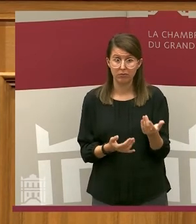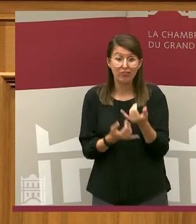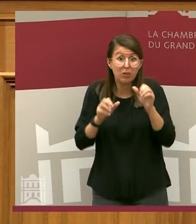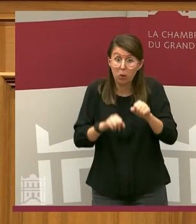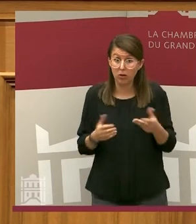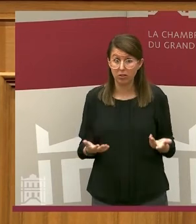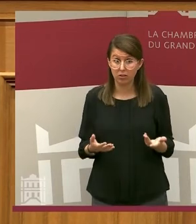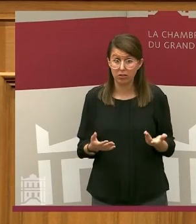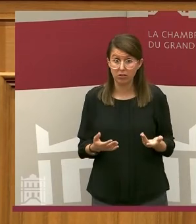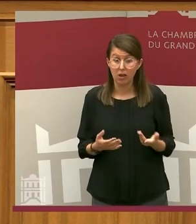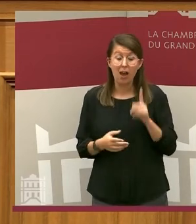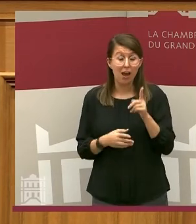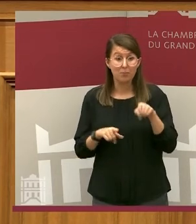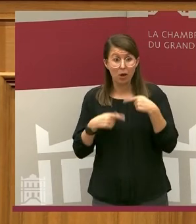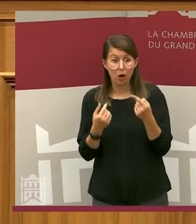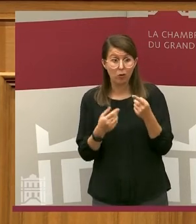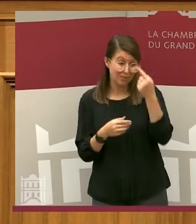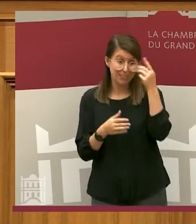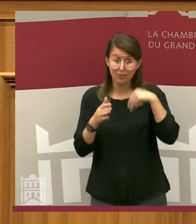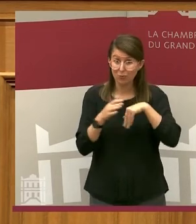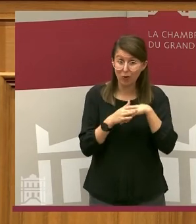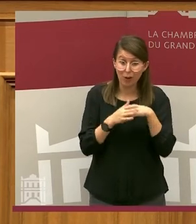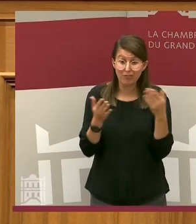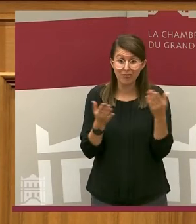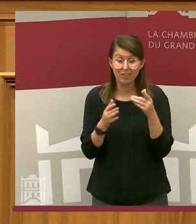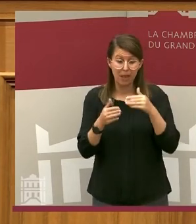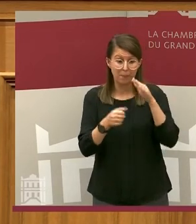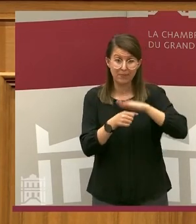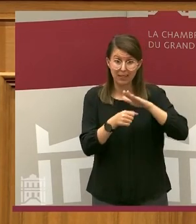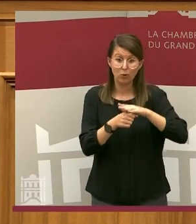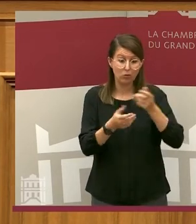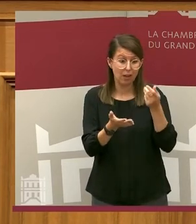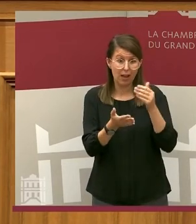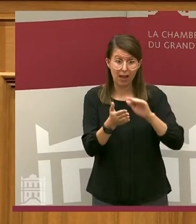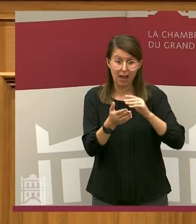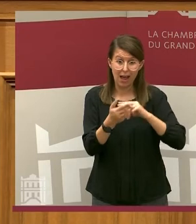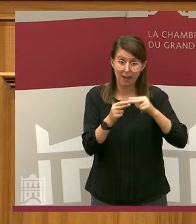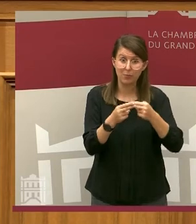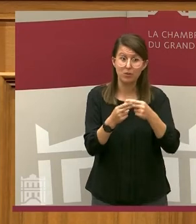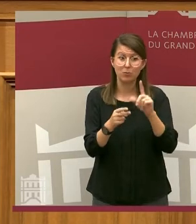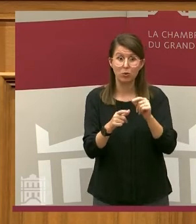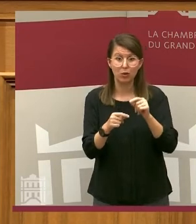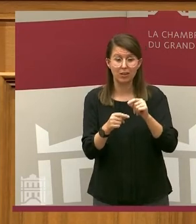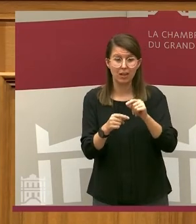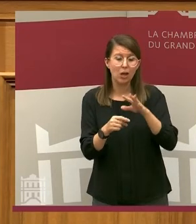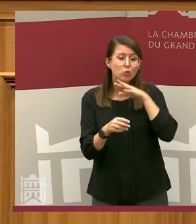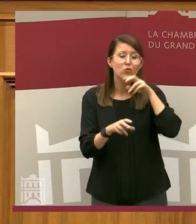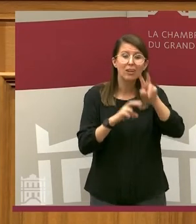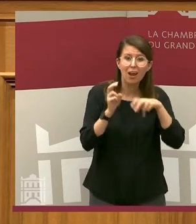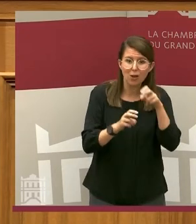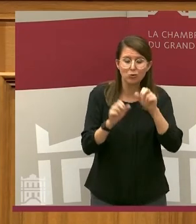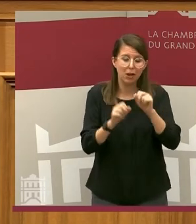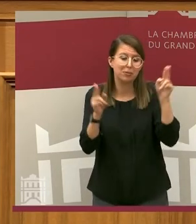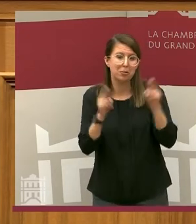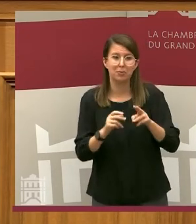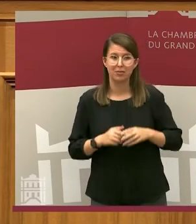Wir müssen auf alle Fall sein, hier in Deckel und die Evolution von den Wohnungspreisen anzupassen, für extrem abhöhen zu verändern. Wir sollten auch nicht